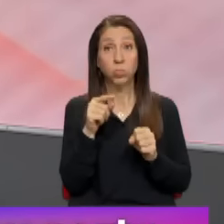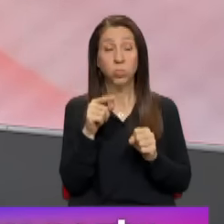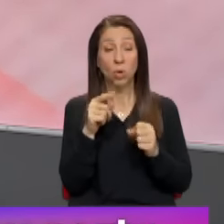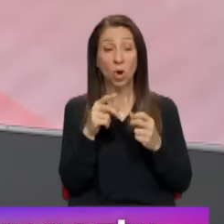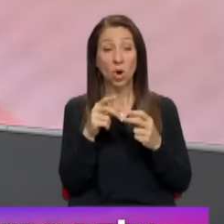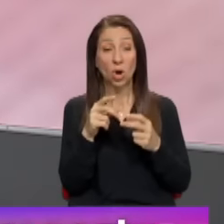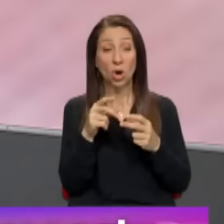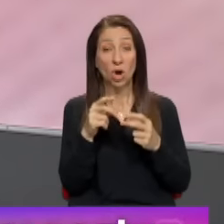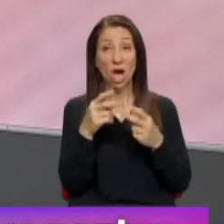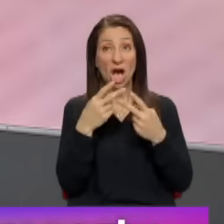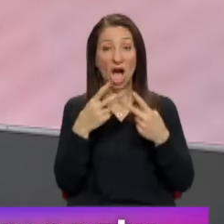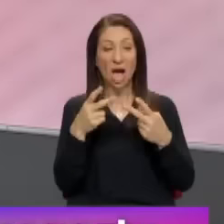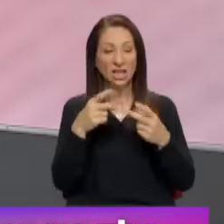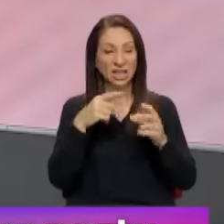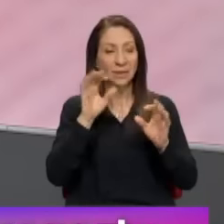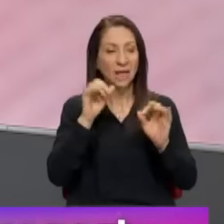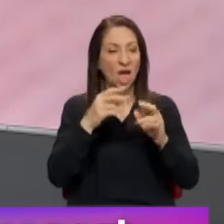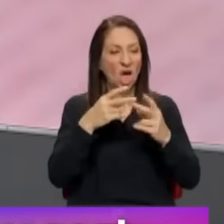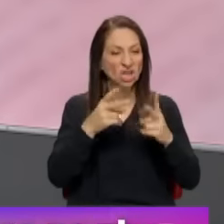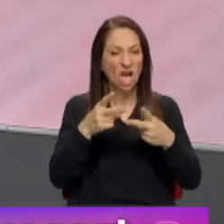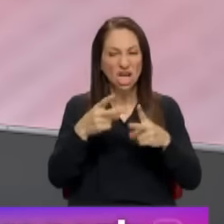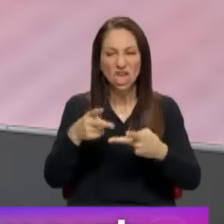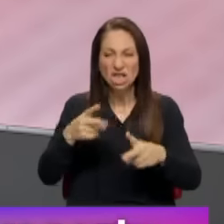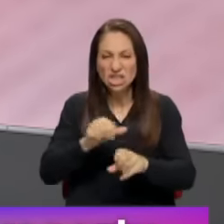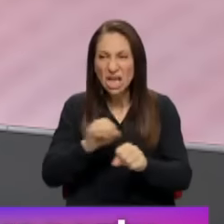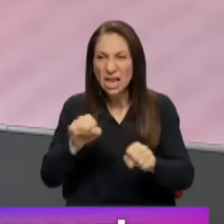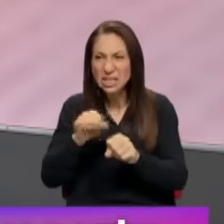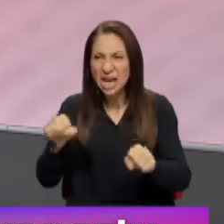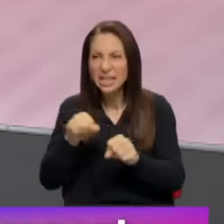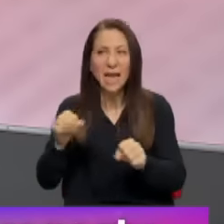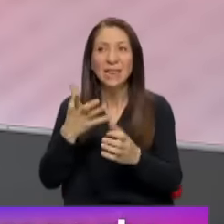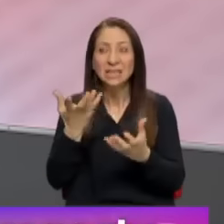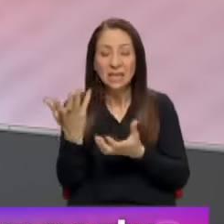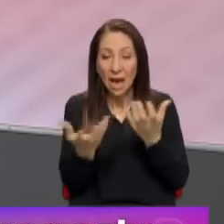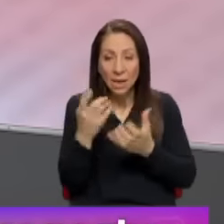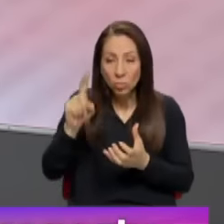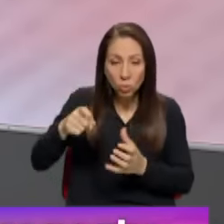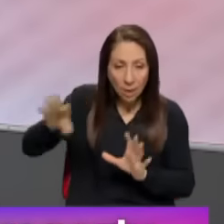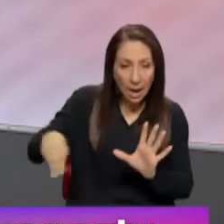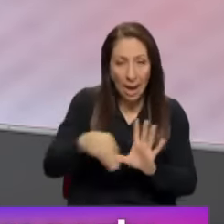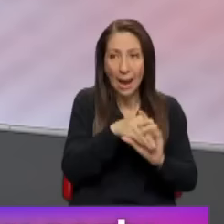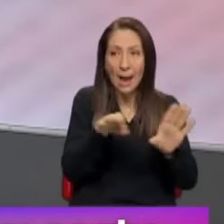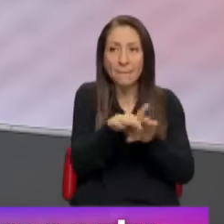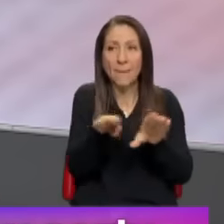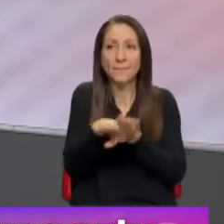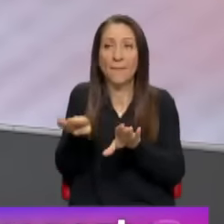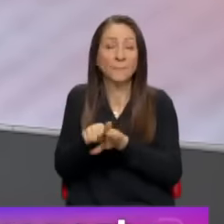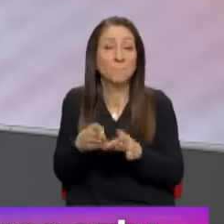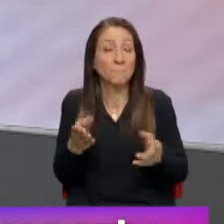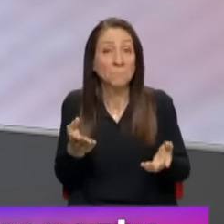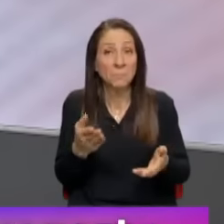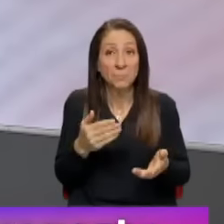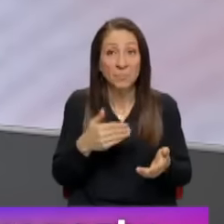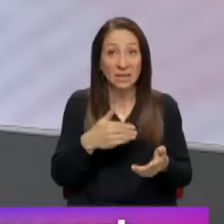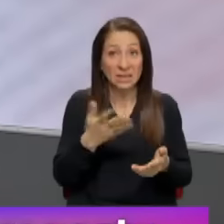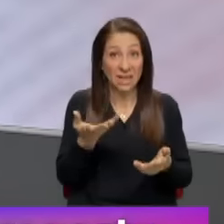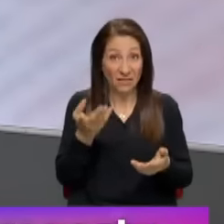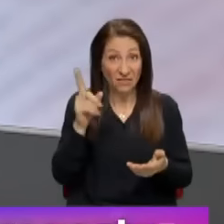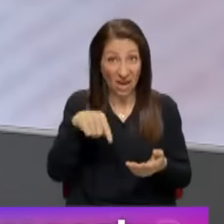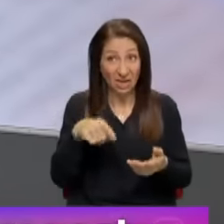açılmış olan delikler nasıl kapanacak? Hangi kaynaktan kapanacak? Ne dersiniz? Önümüzdeki günlerde hemen her şey daha